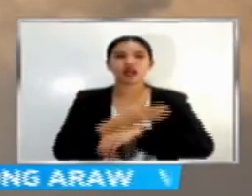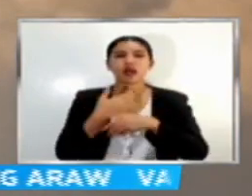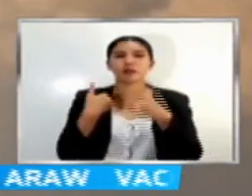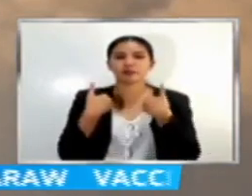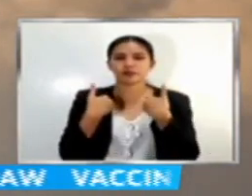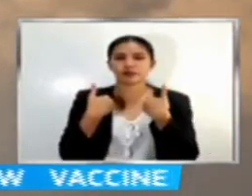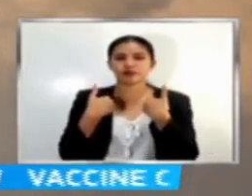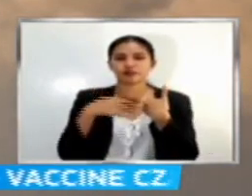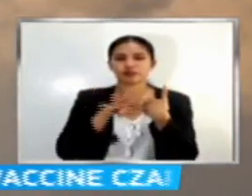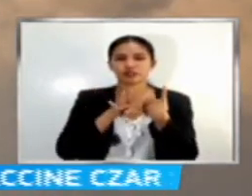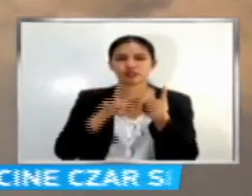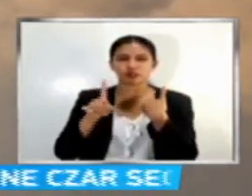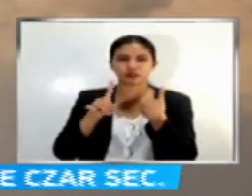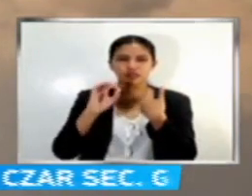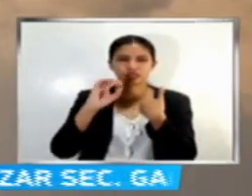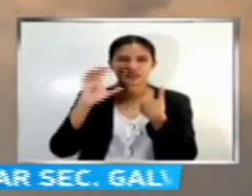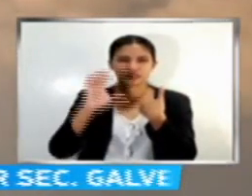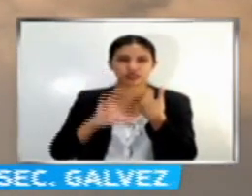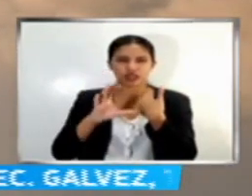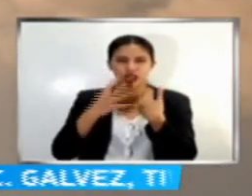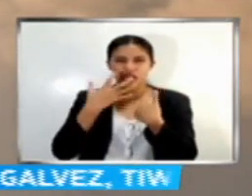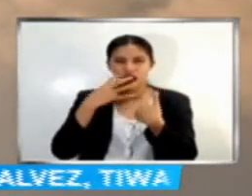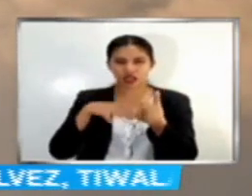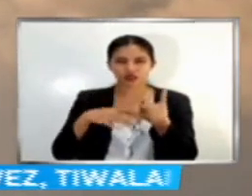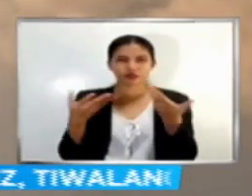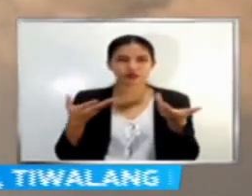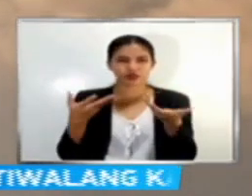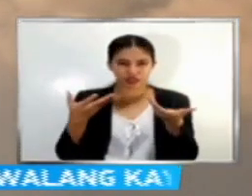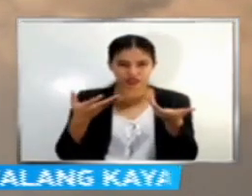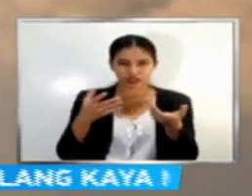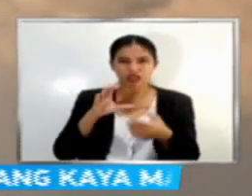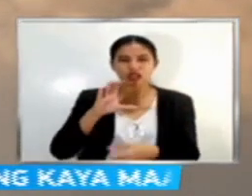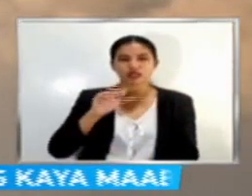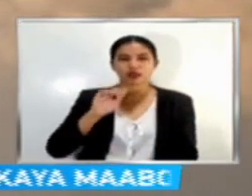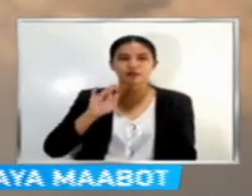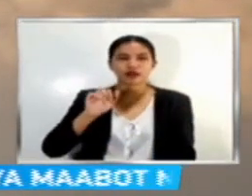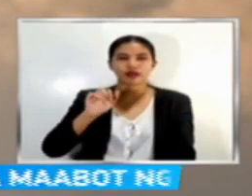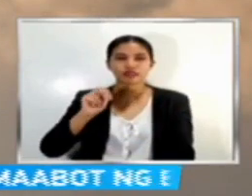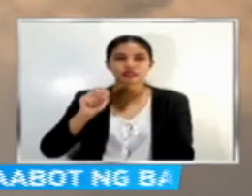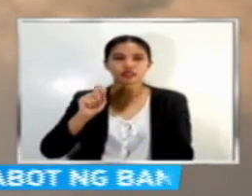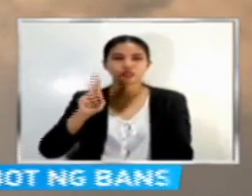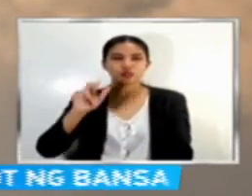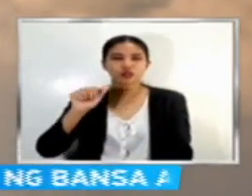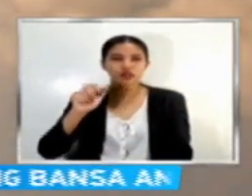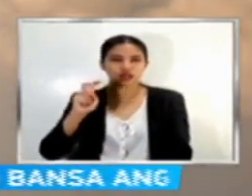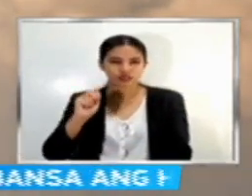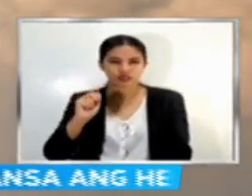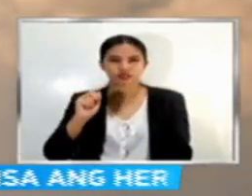degrees Celsius ang init factor sa Kabanatuan at Tuguegarao, 40 degrees Celsius naman sa